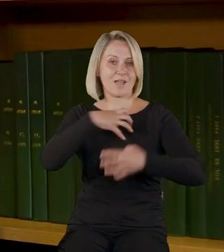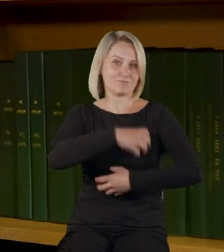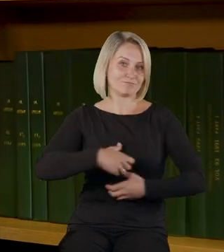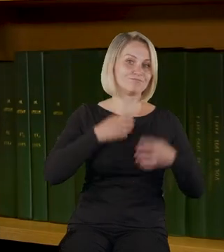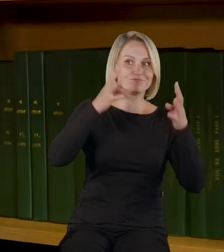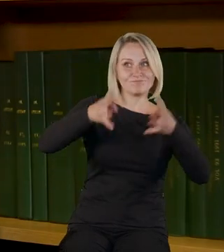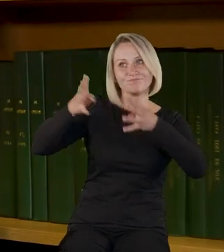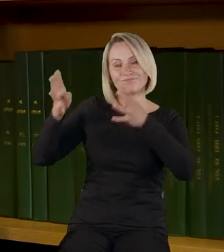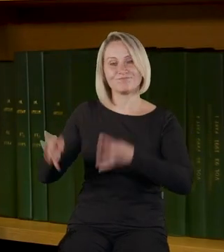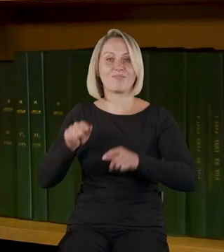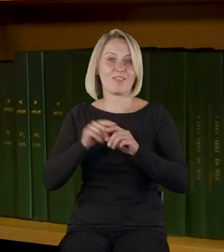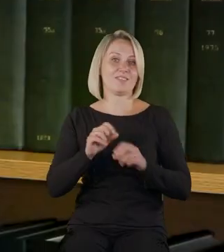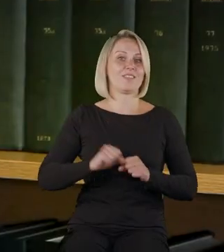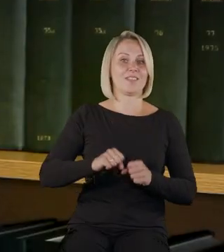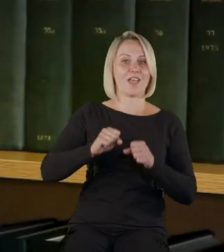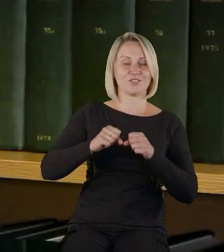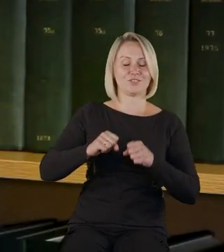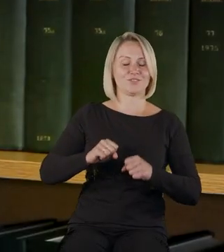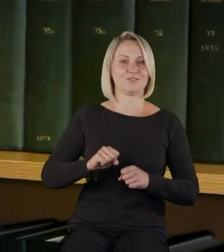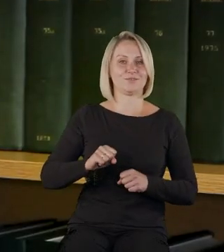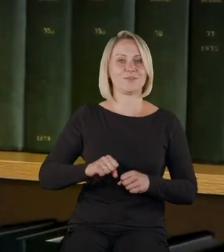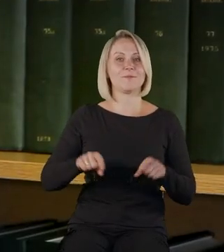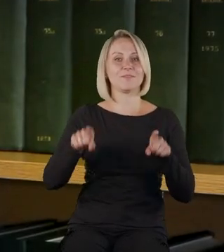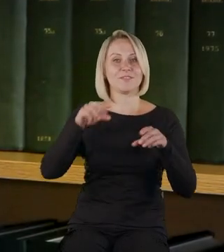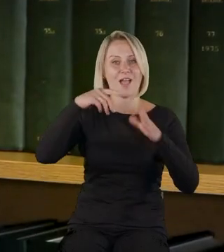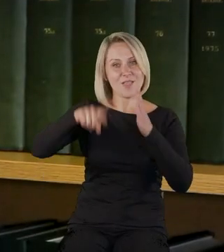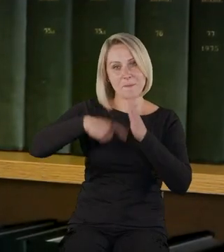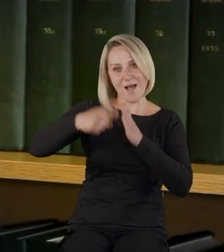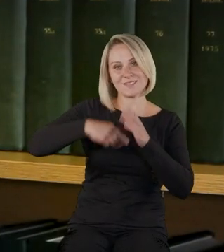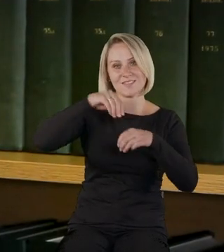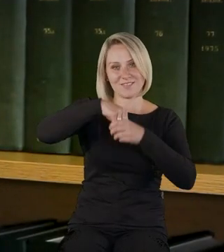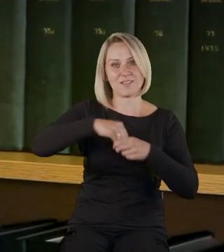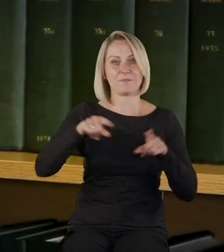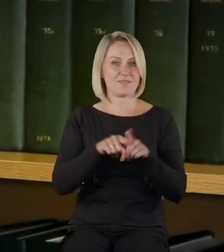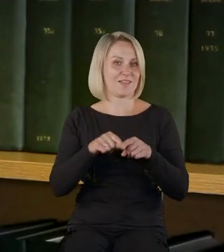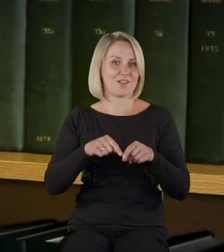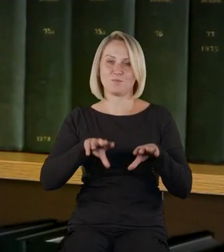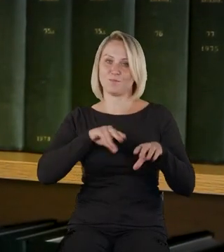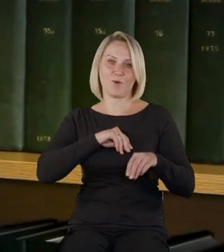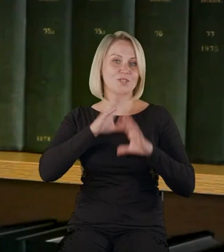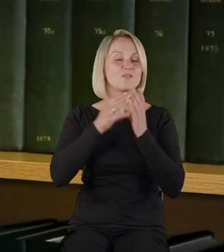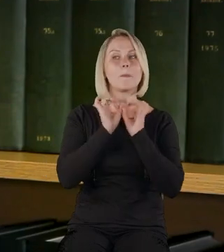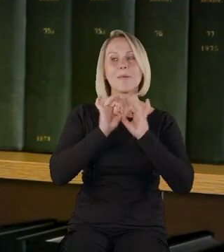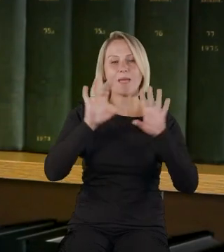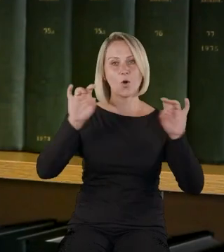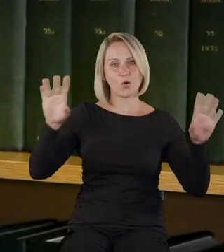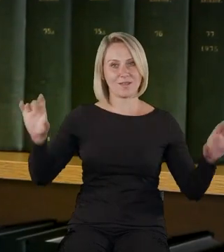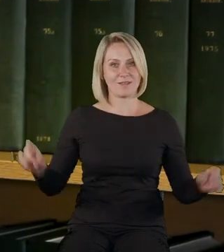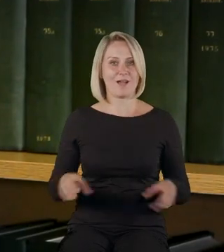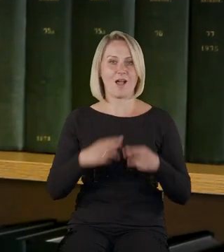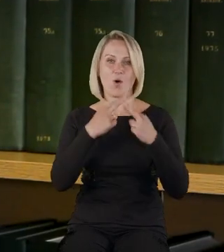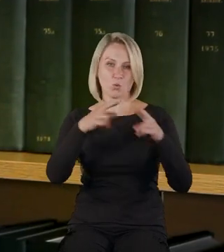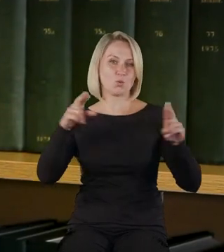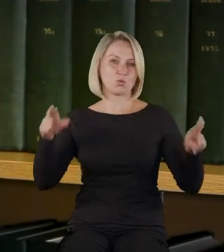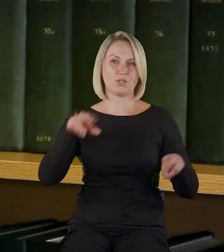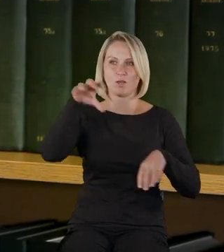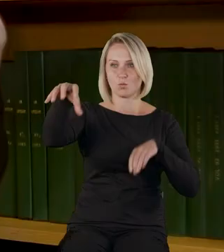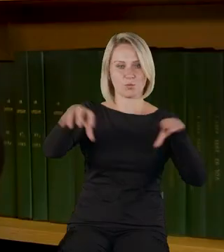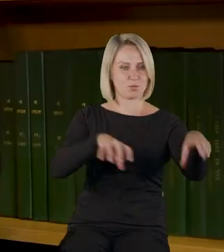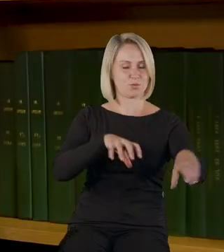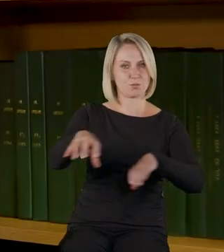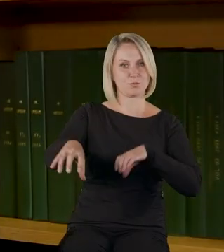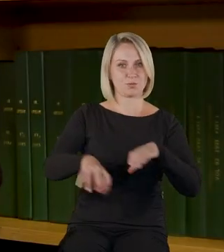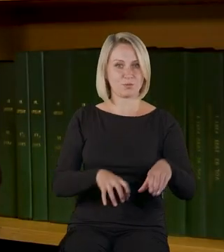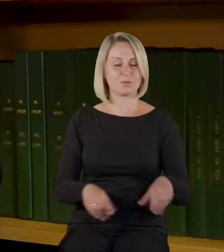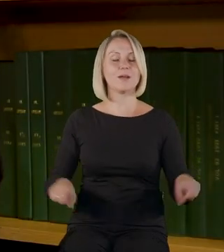czy animacją społeczno-kulturalną, to również doskonałe miejsce dla studiowania pedagogiki w różnych jej aspektach.